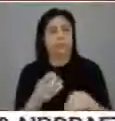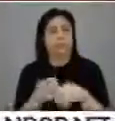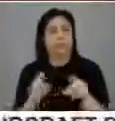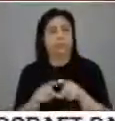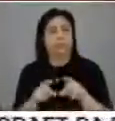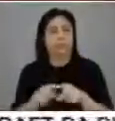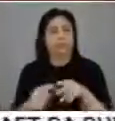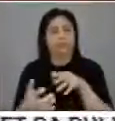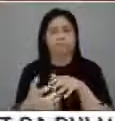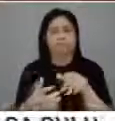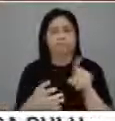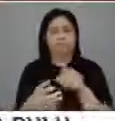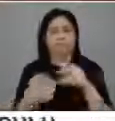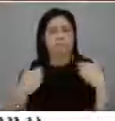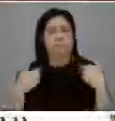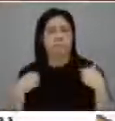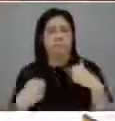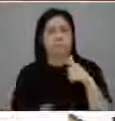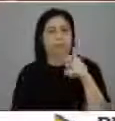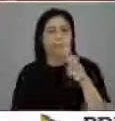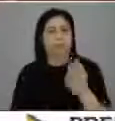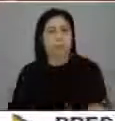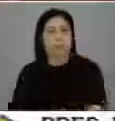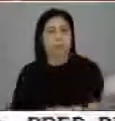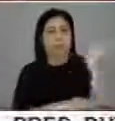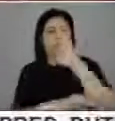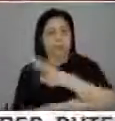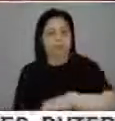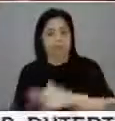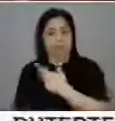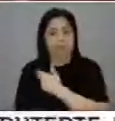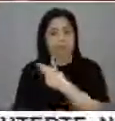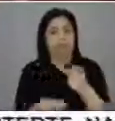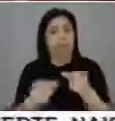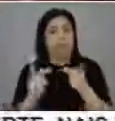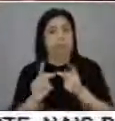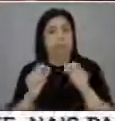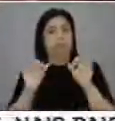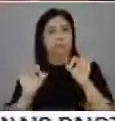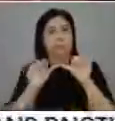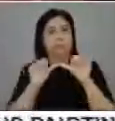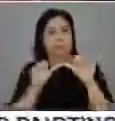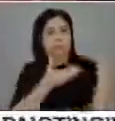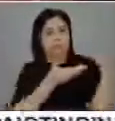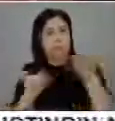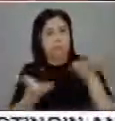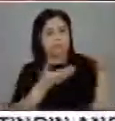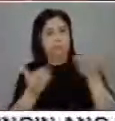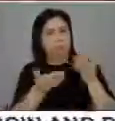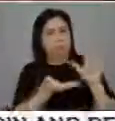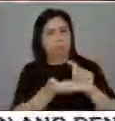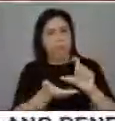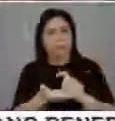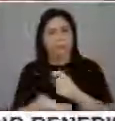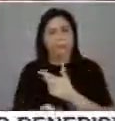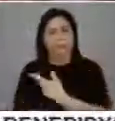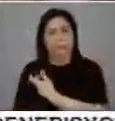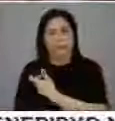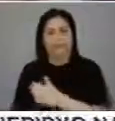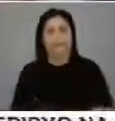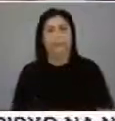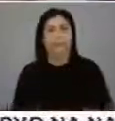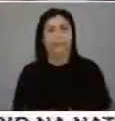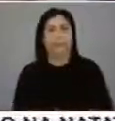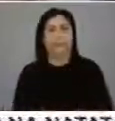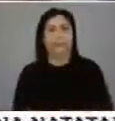natin, again, kung dumami pa ang supply ng bakuna, mabukas rin tayo ng isang Bakuna Nights doon sa Novaliches area.